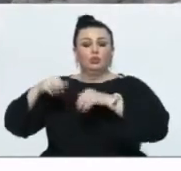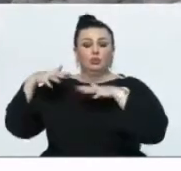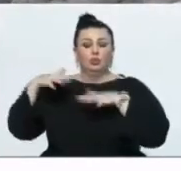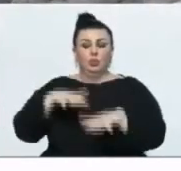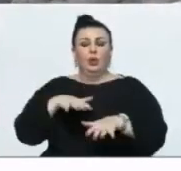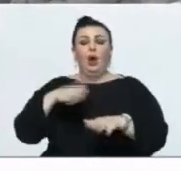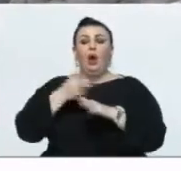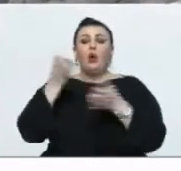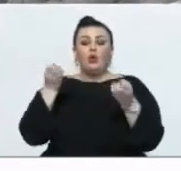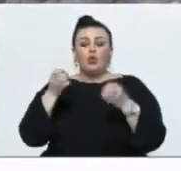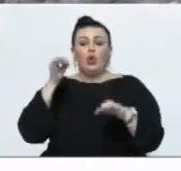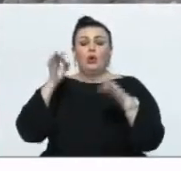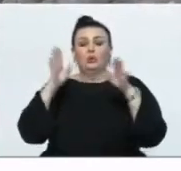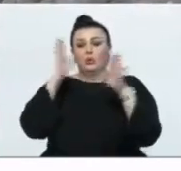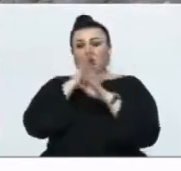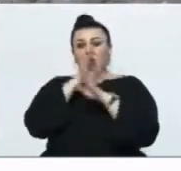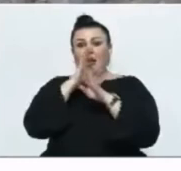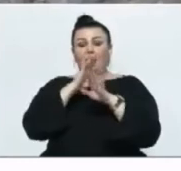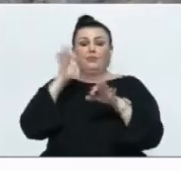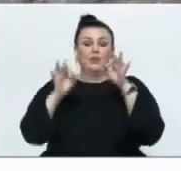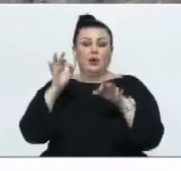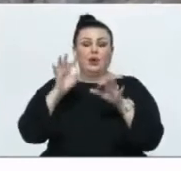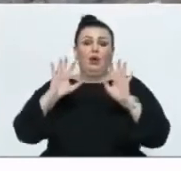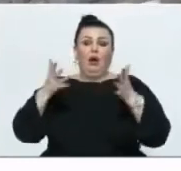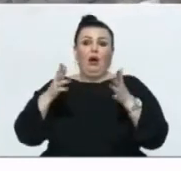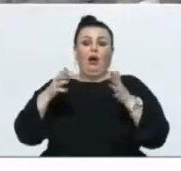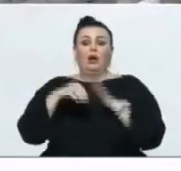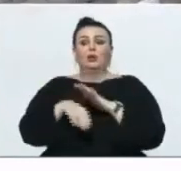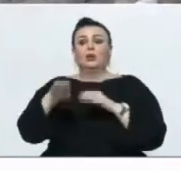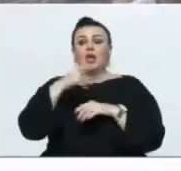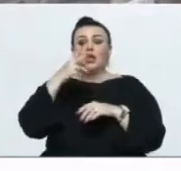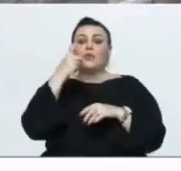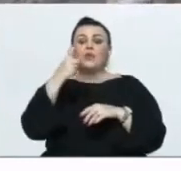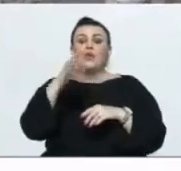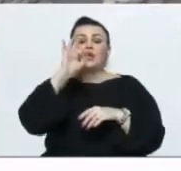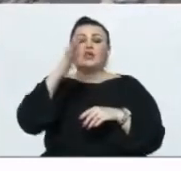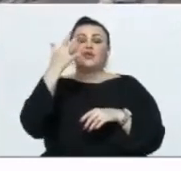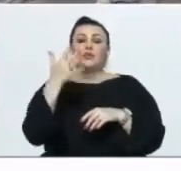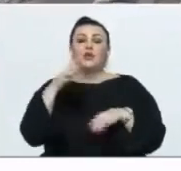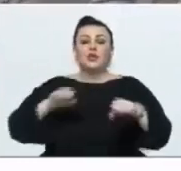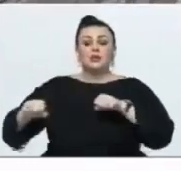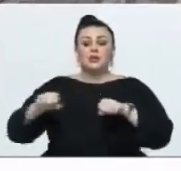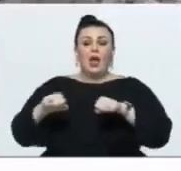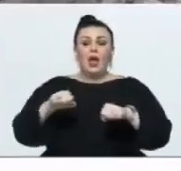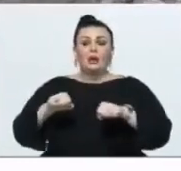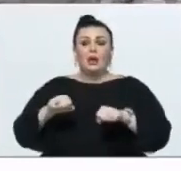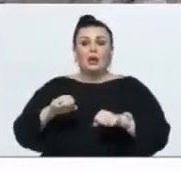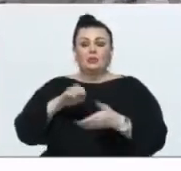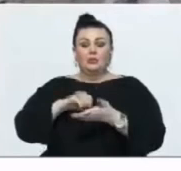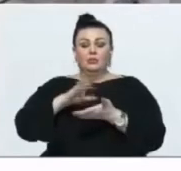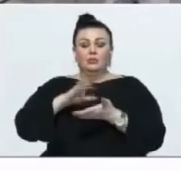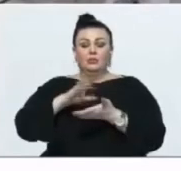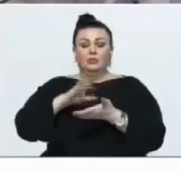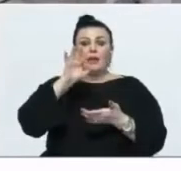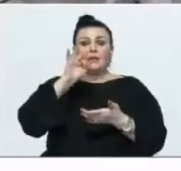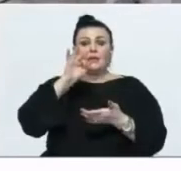digər bir təbii hadisənin də səbəb olduğu bildirilir. Qeyd edək ki, dünən 21:05 radələrində zəlzələ ilə o qeydə alınıb ki, Xəzərdə